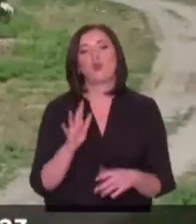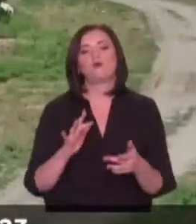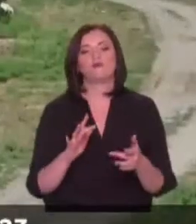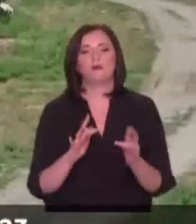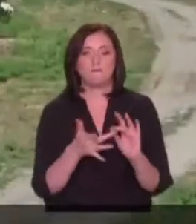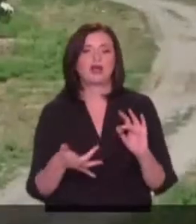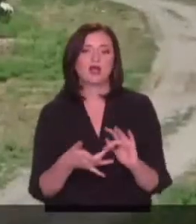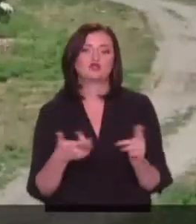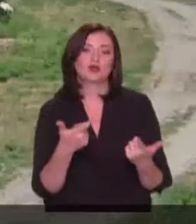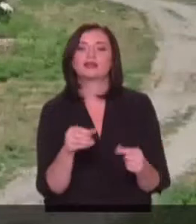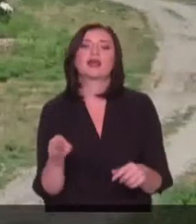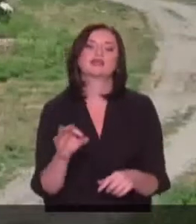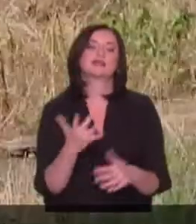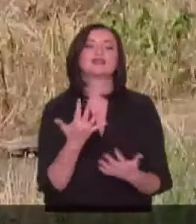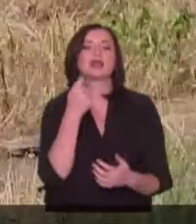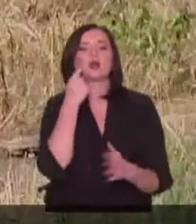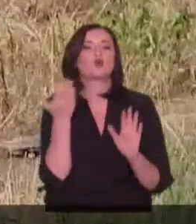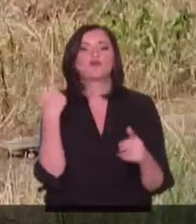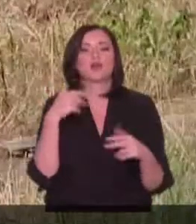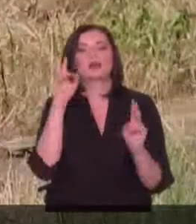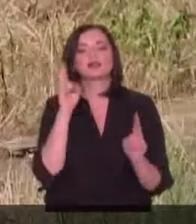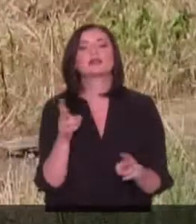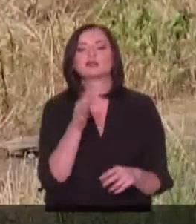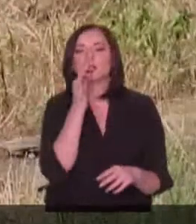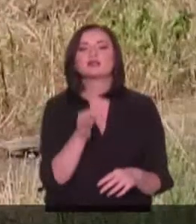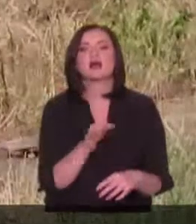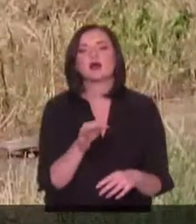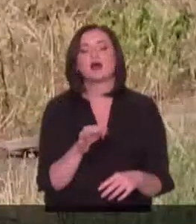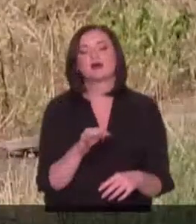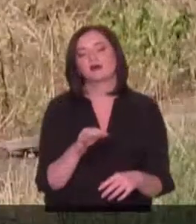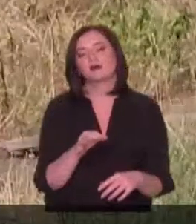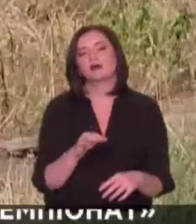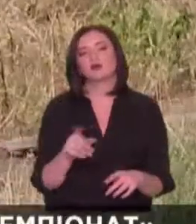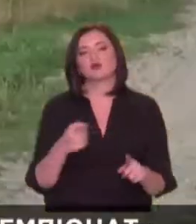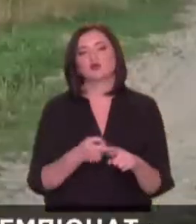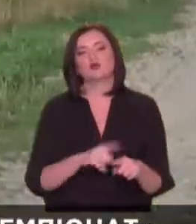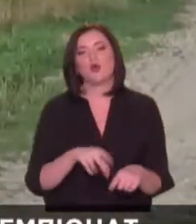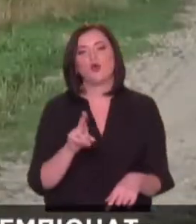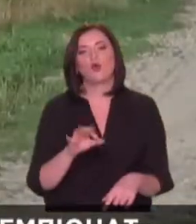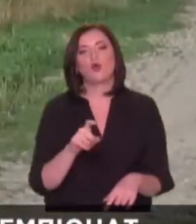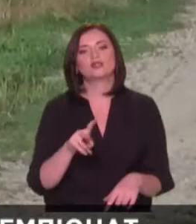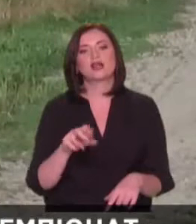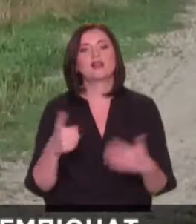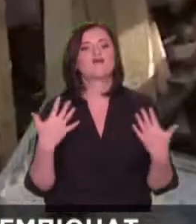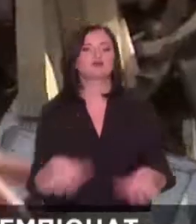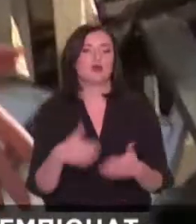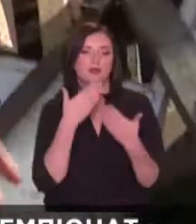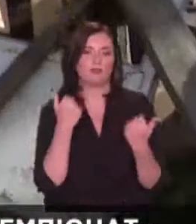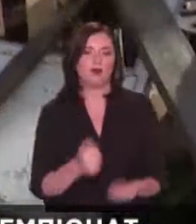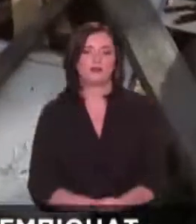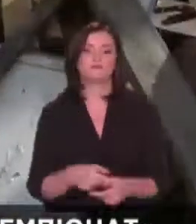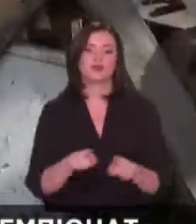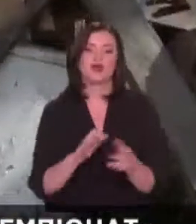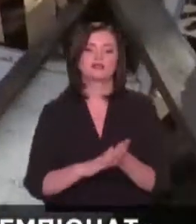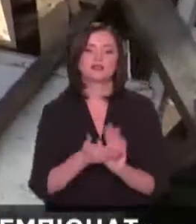десь, скільки років тому це було, я не знаю. Ну, сказала пані Наталія, що цього козла вже немає. Ну, ось така ситуація. Тут